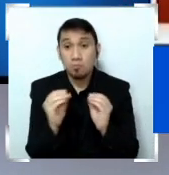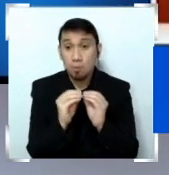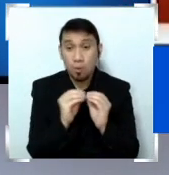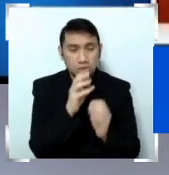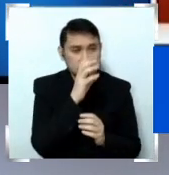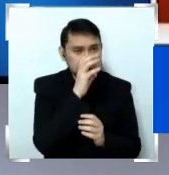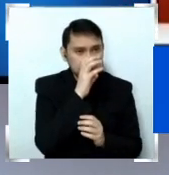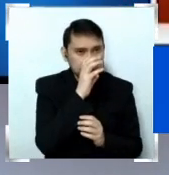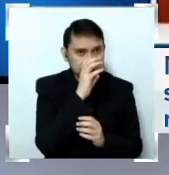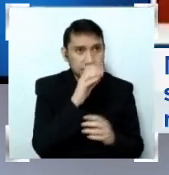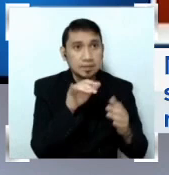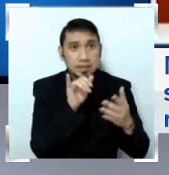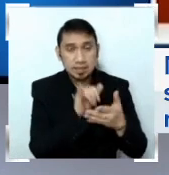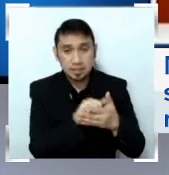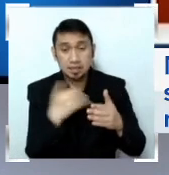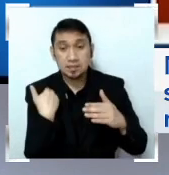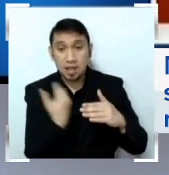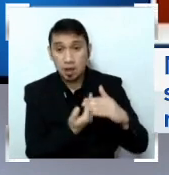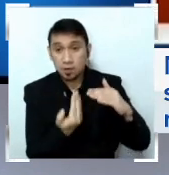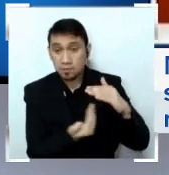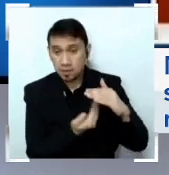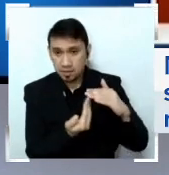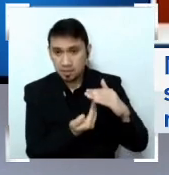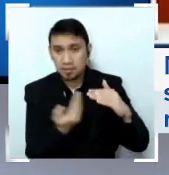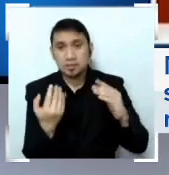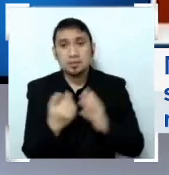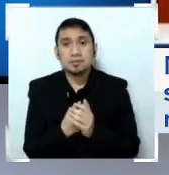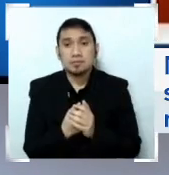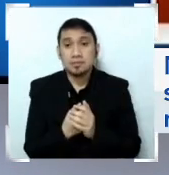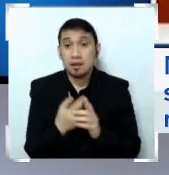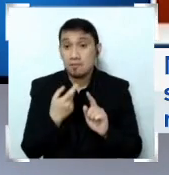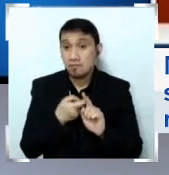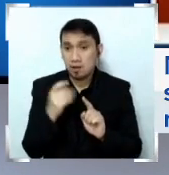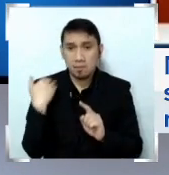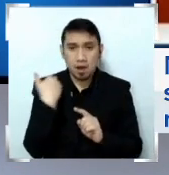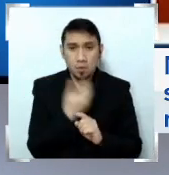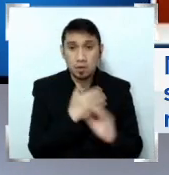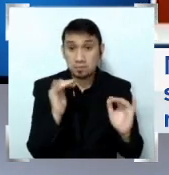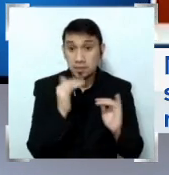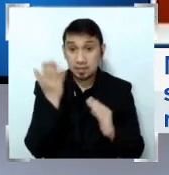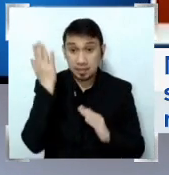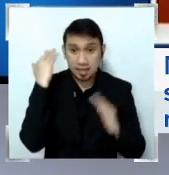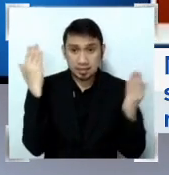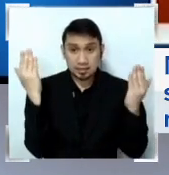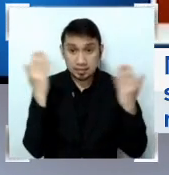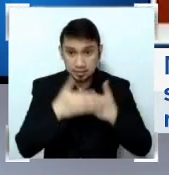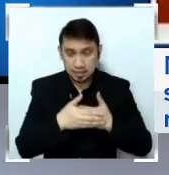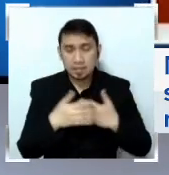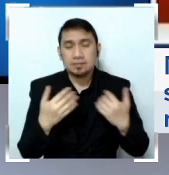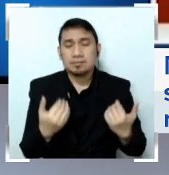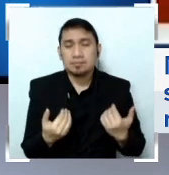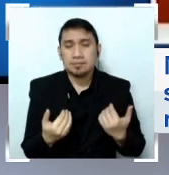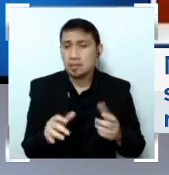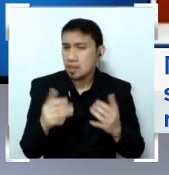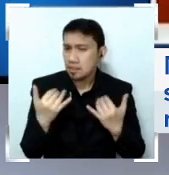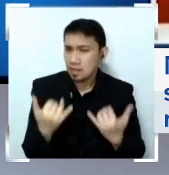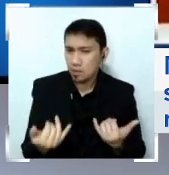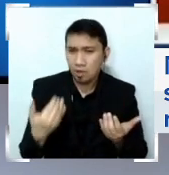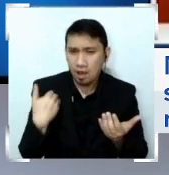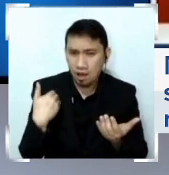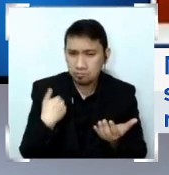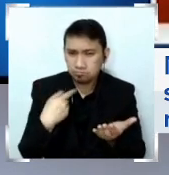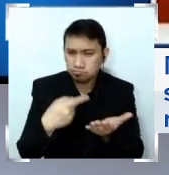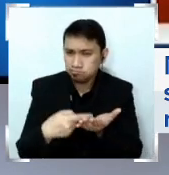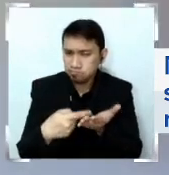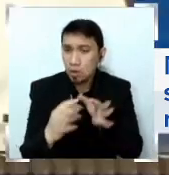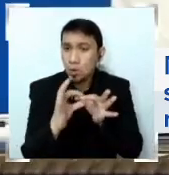ito sa direktiba ng ating pag-gabi. Pero bago natin gawin ito, magkakaroon po tayo ng pakikipag-uusap sa ating